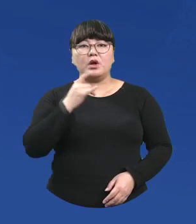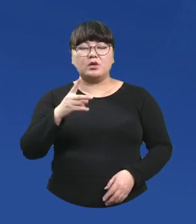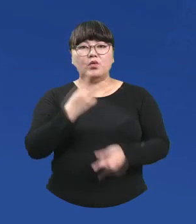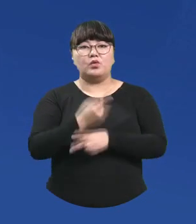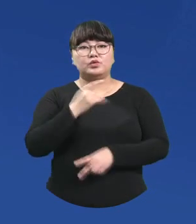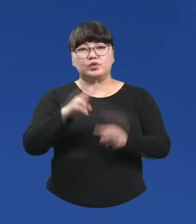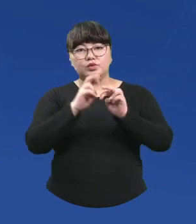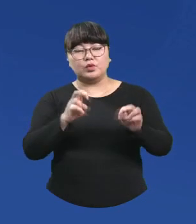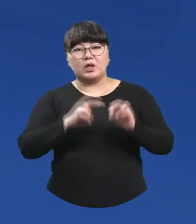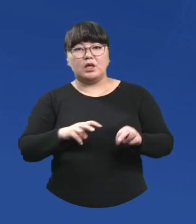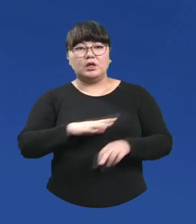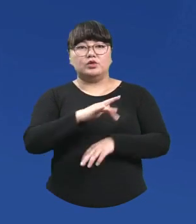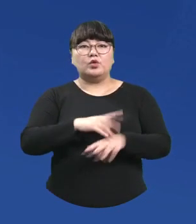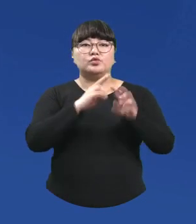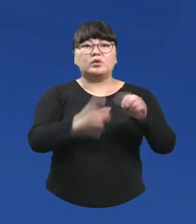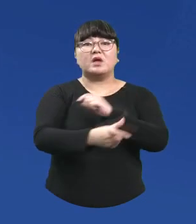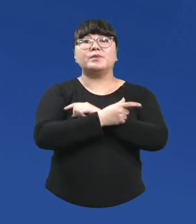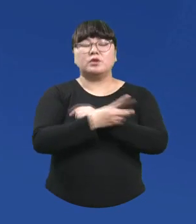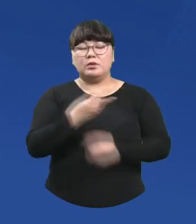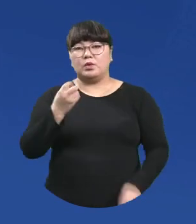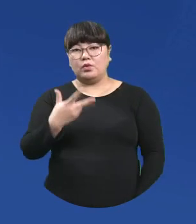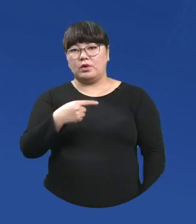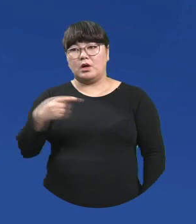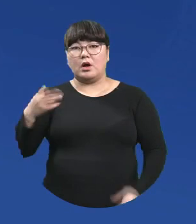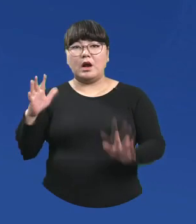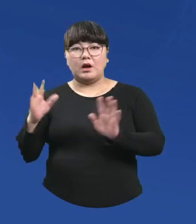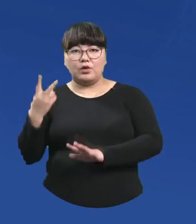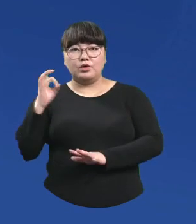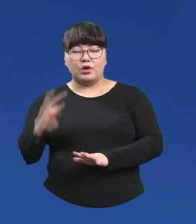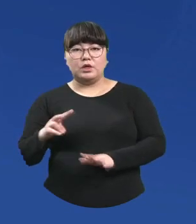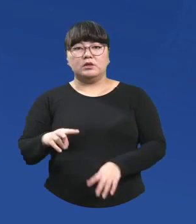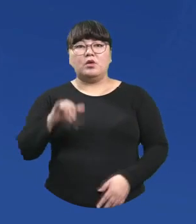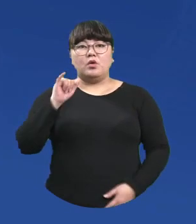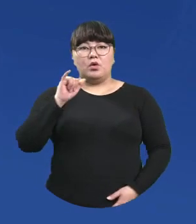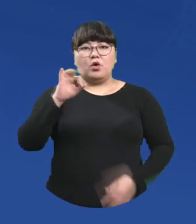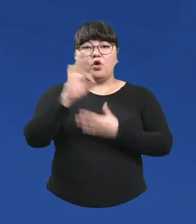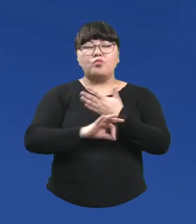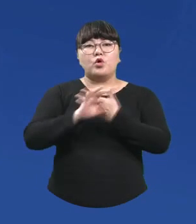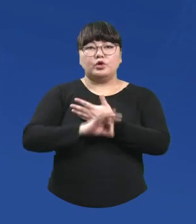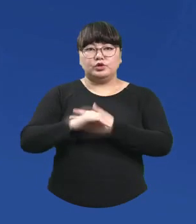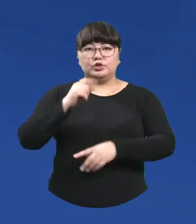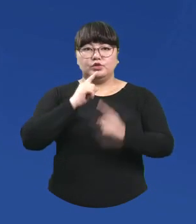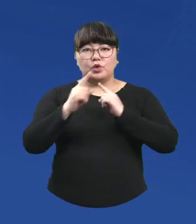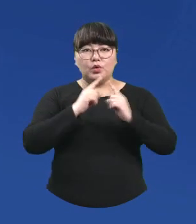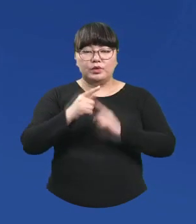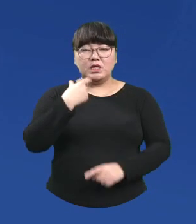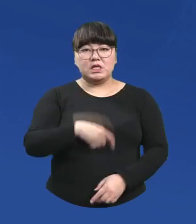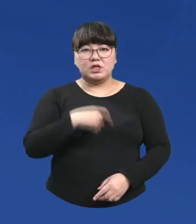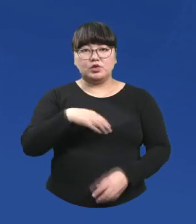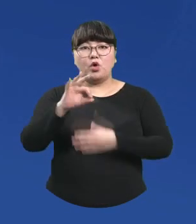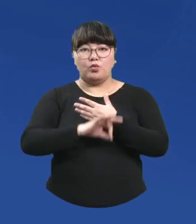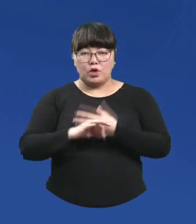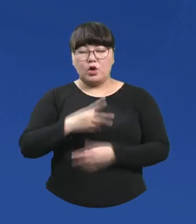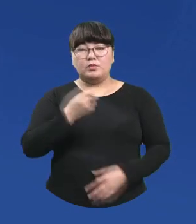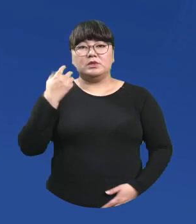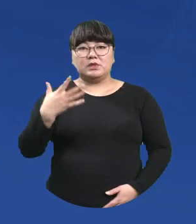хүрээлэнгийн хууль зүйн судалгааны төвийн судлаачаар, 2003-аас 2012 онд нийслэлийн өмгөөлөгчдийн зөвлөлийн гишүүн